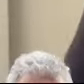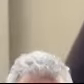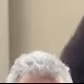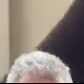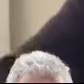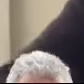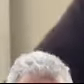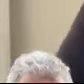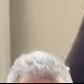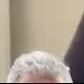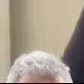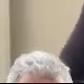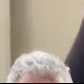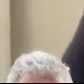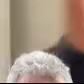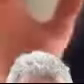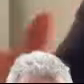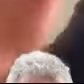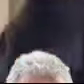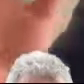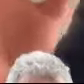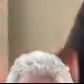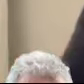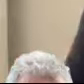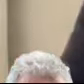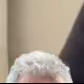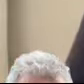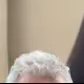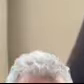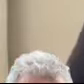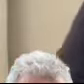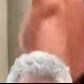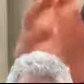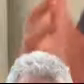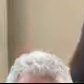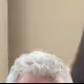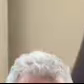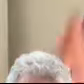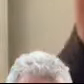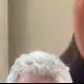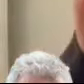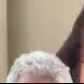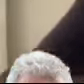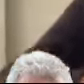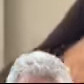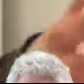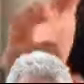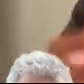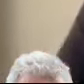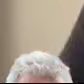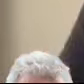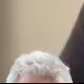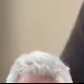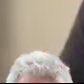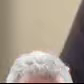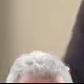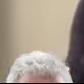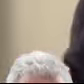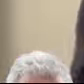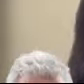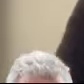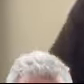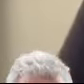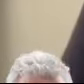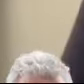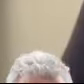annunciava che avrebbe disseminato l'Italia di 1500 padiglioni per le vaccinazioni. Le avrebbe chiamate primule, perché erano forma di primula.